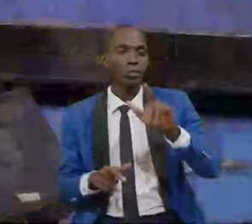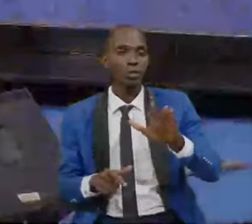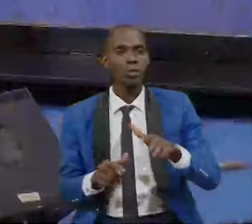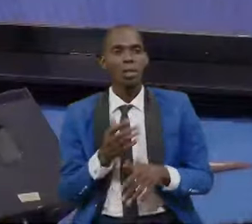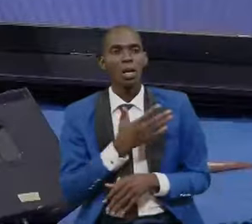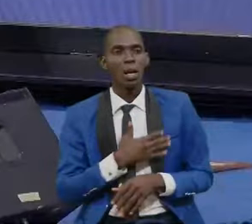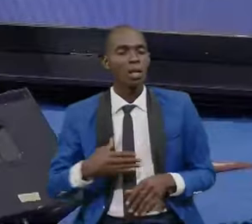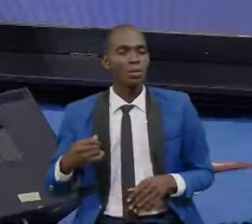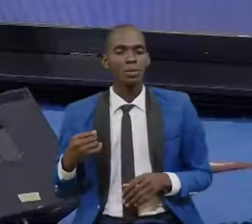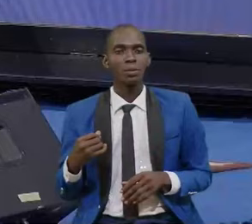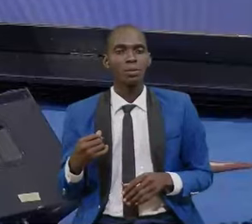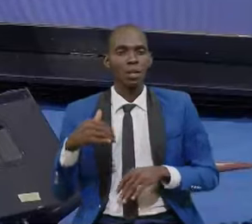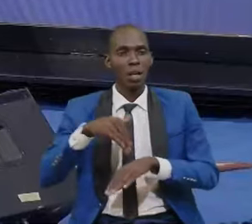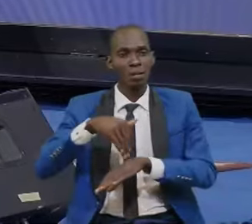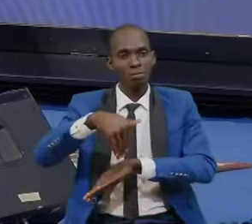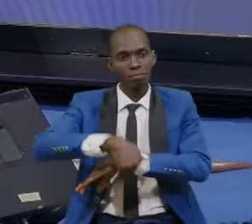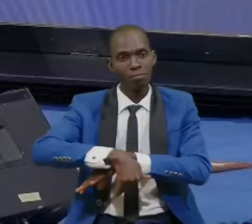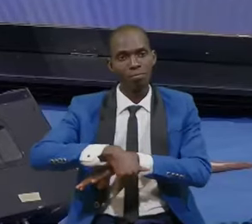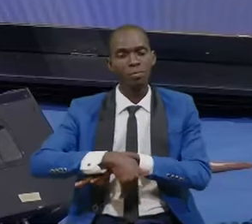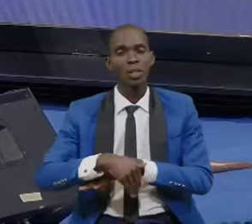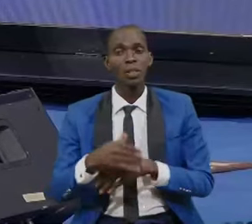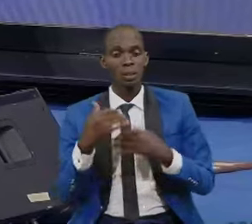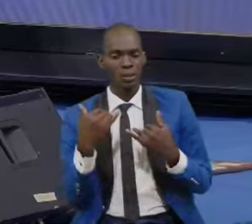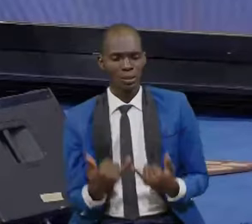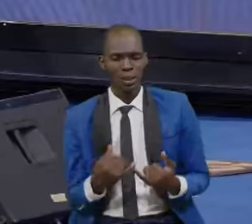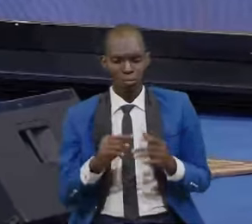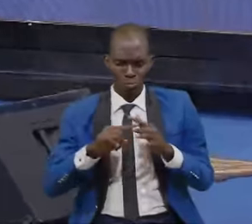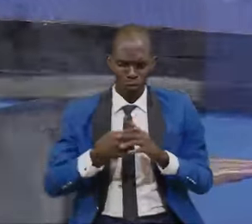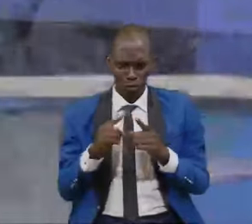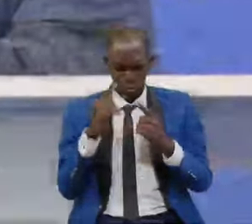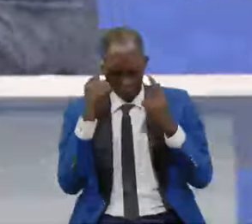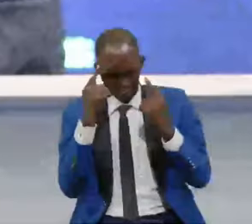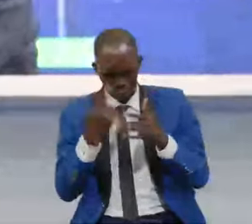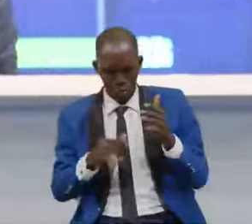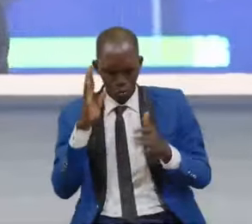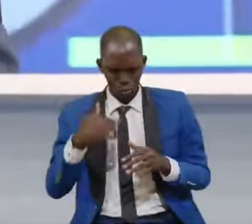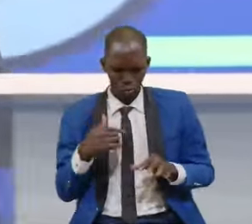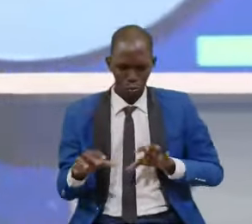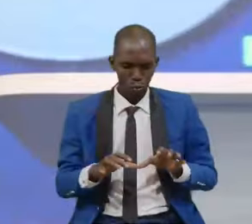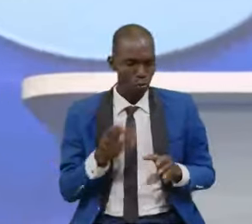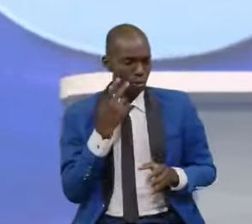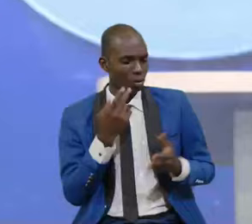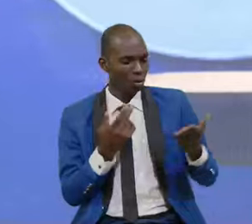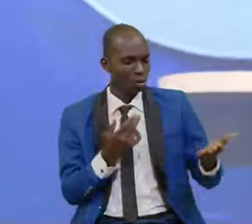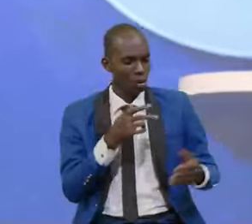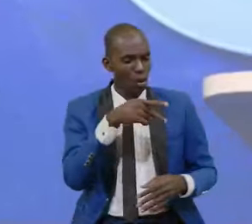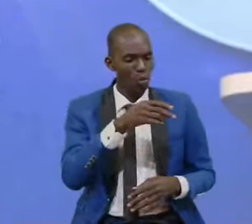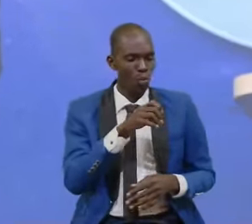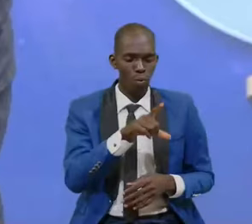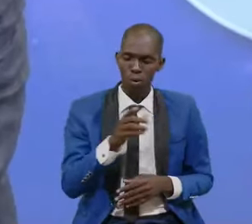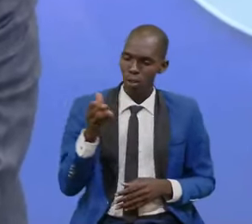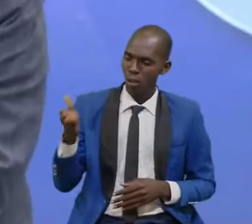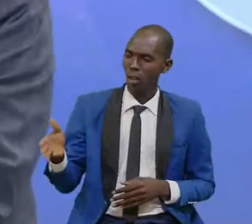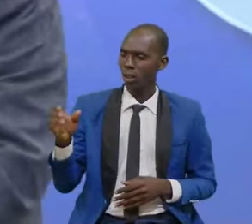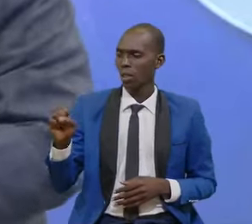Verset 25, vers le milieu de la nuit. Et ils ont commencé à penser, qu'est-ce que, oh, je suis Silas, je suis Paul,